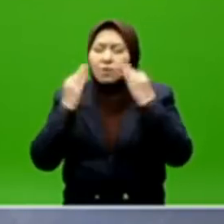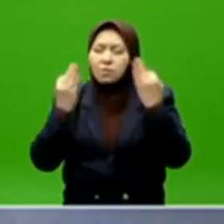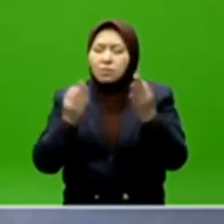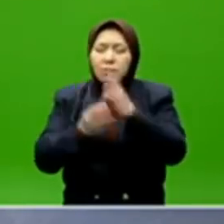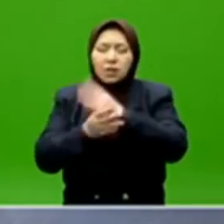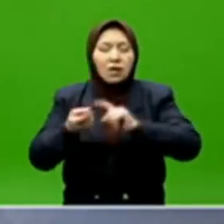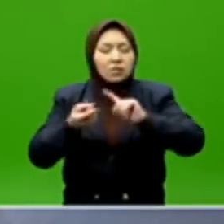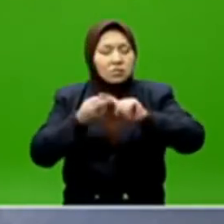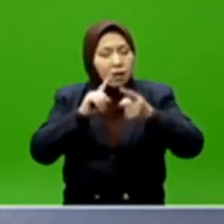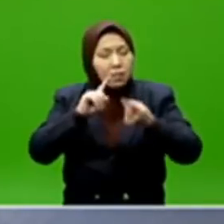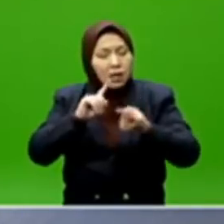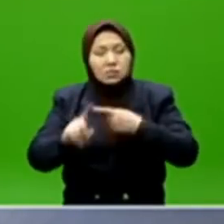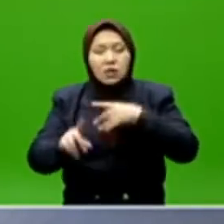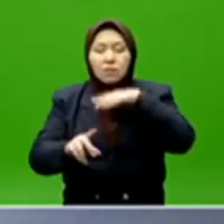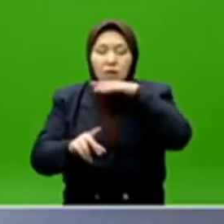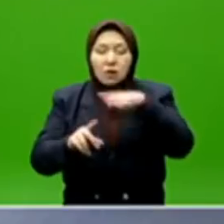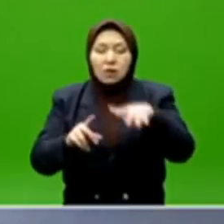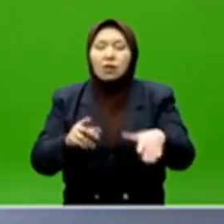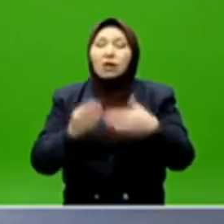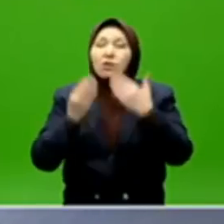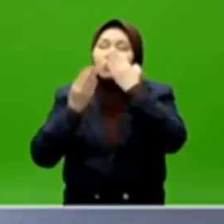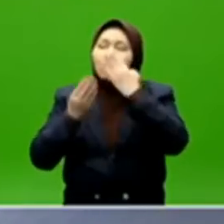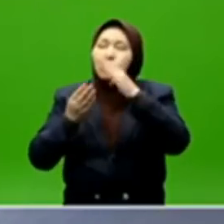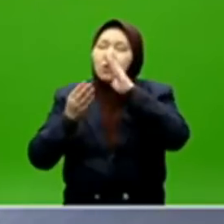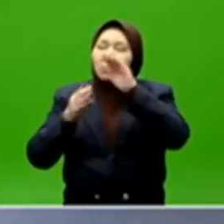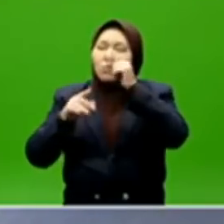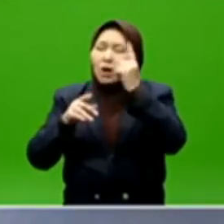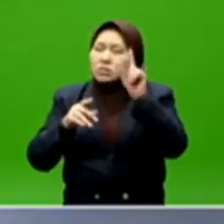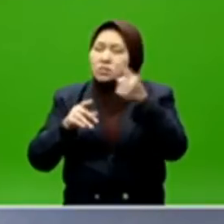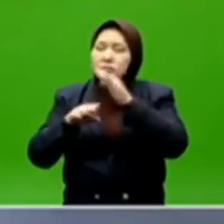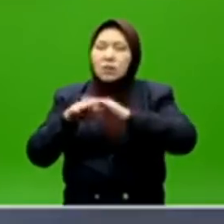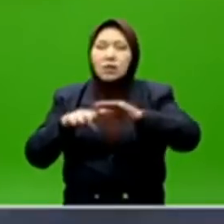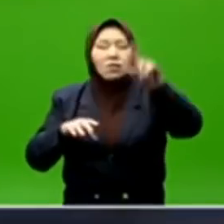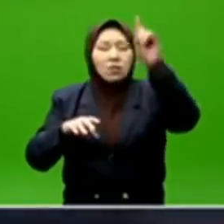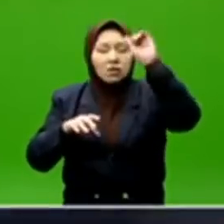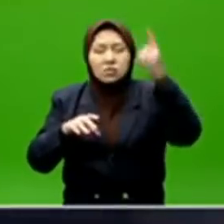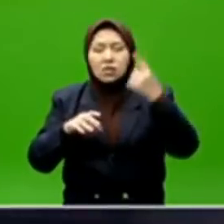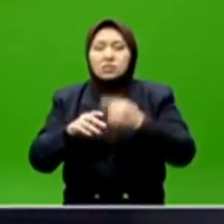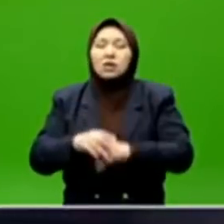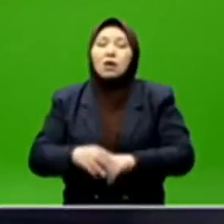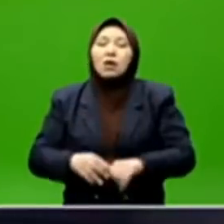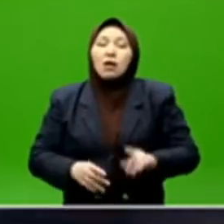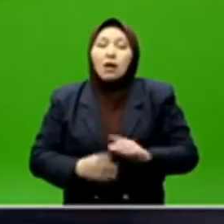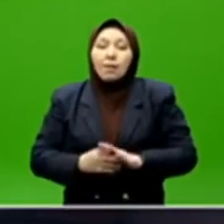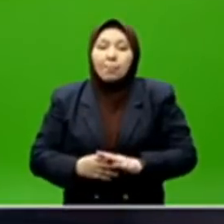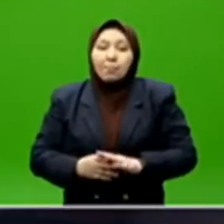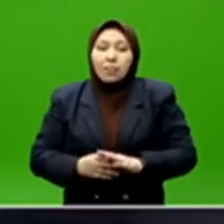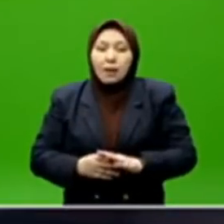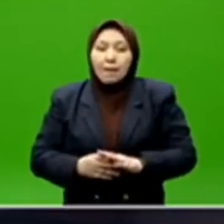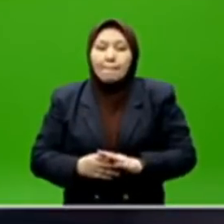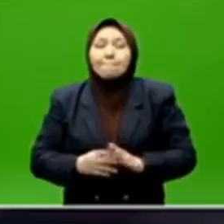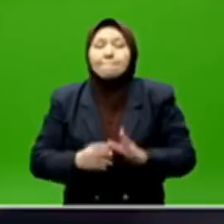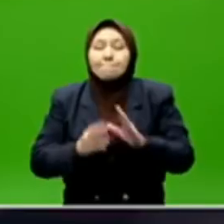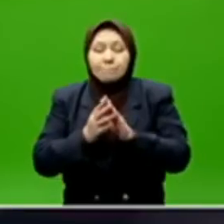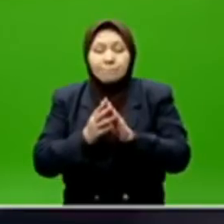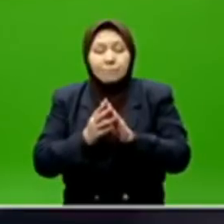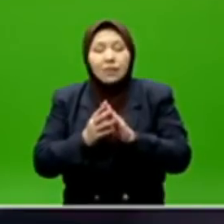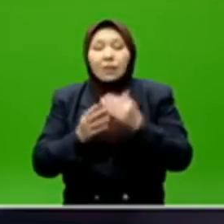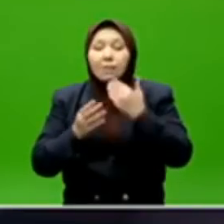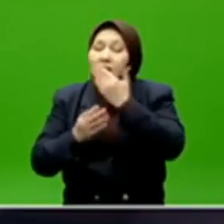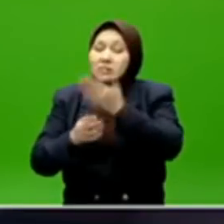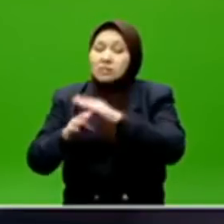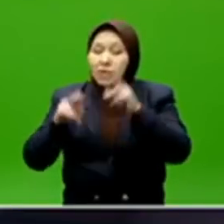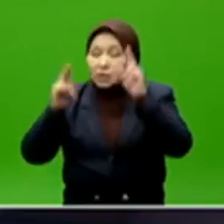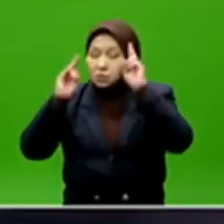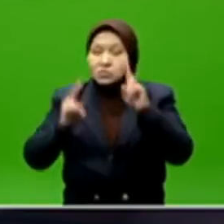baraka wa sallam. Walhamdulillahi rabbil alamin. Taqabbalallahu Inna wa minkum taqabbal ya Karim. Terima kasih diucapkan